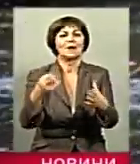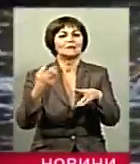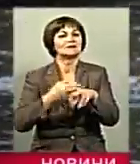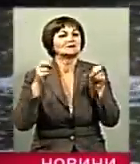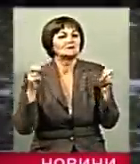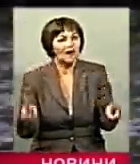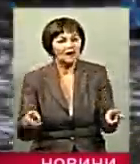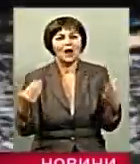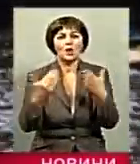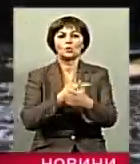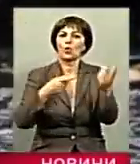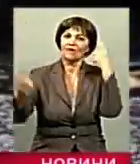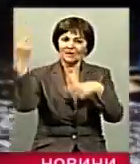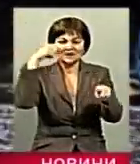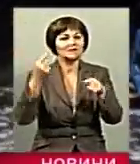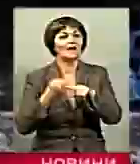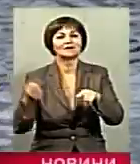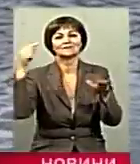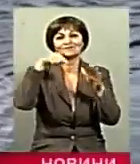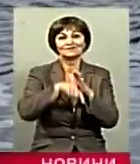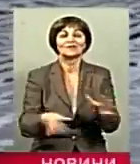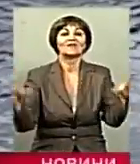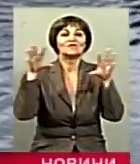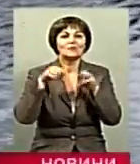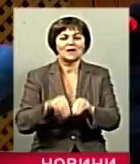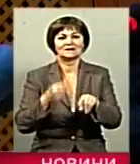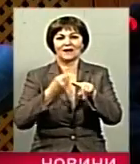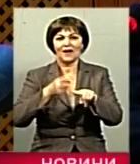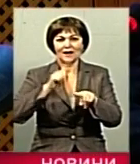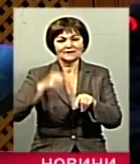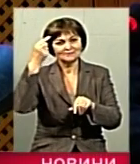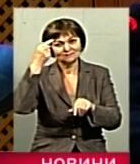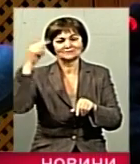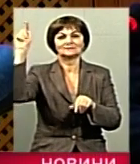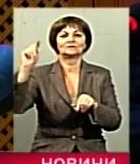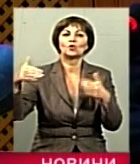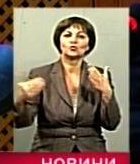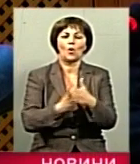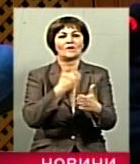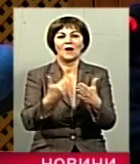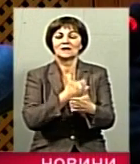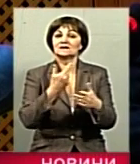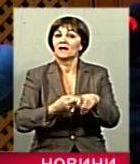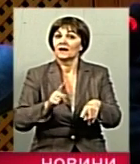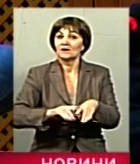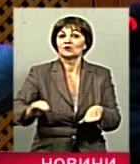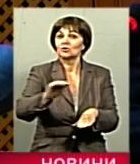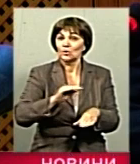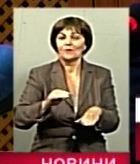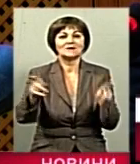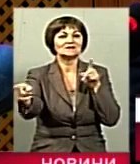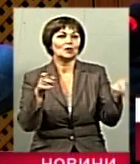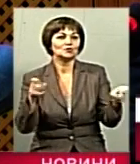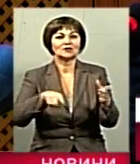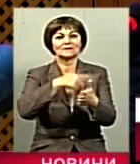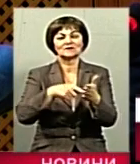які вписуються у загальну концепцію розвитку Житомира на найближчі 10 років. Це залучення мешканців до розвитку міста, це